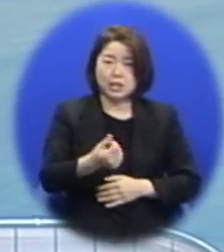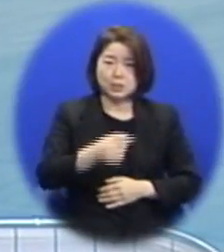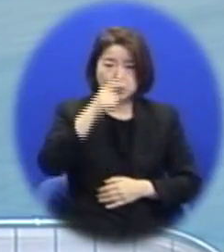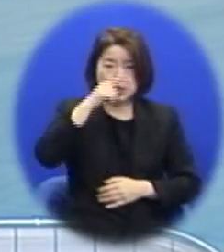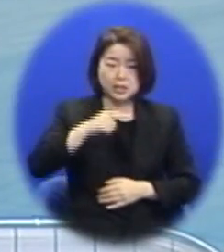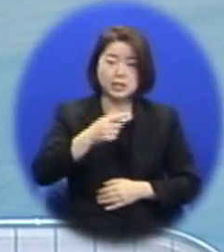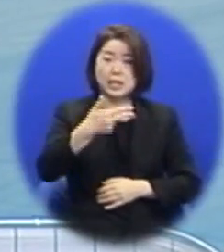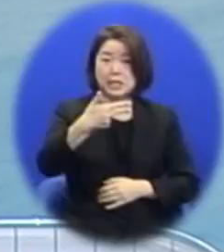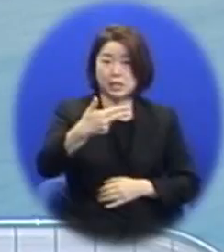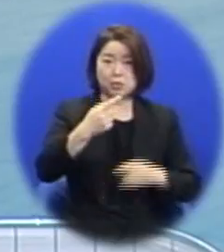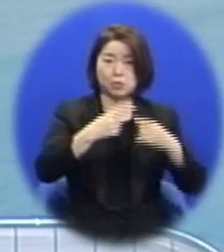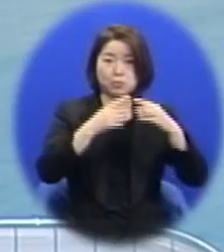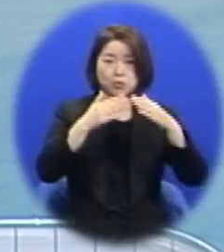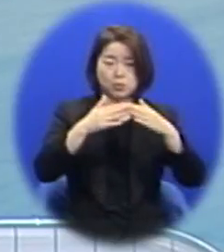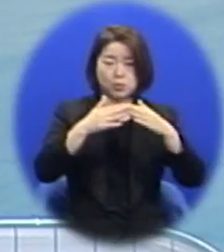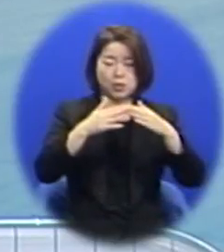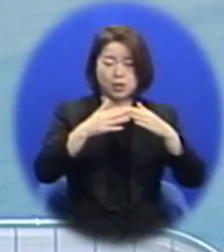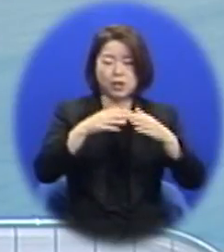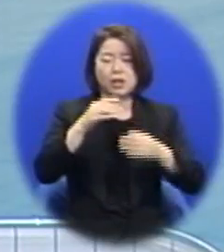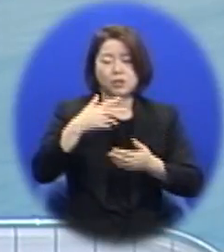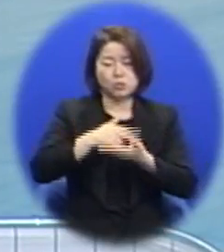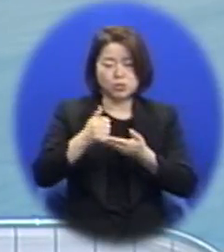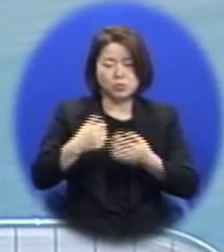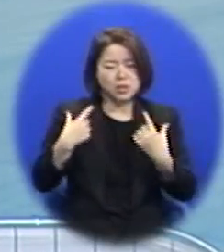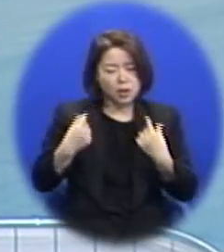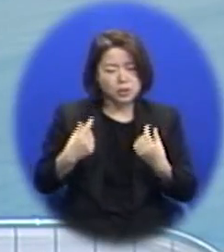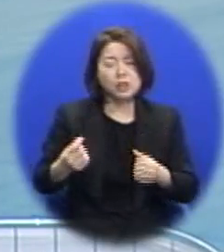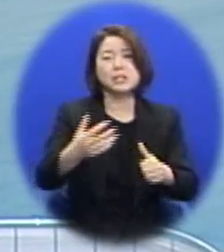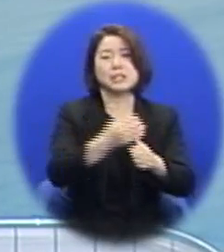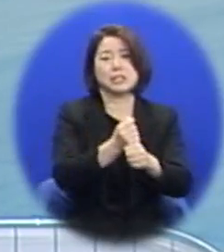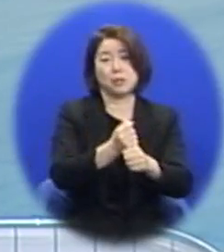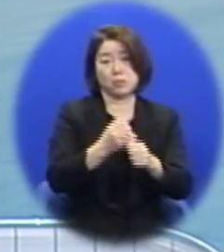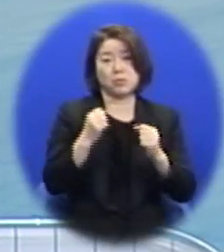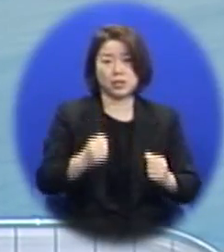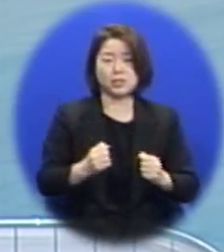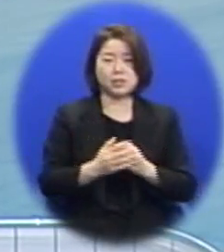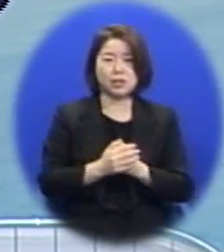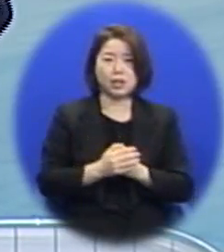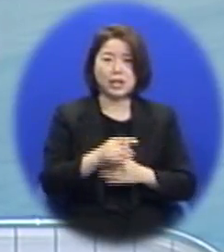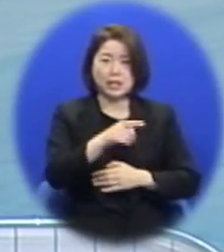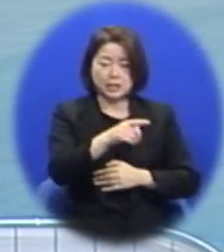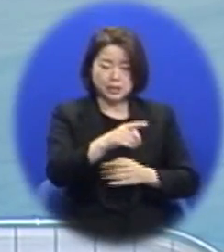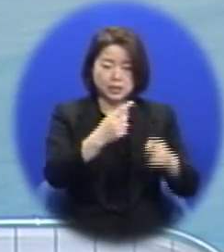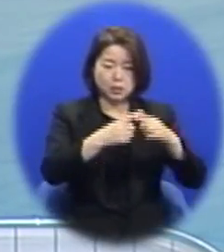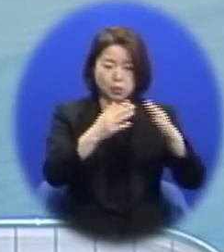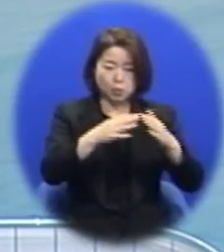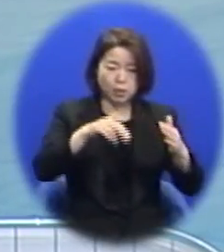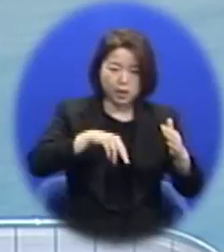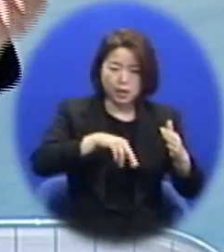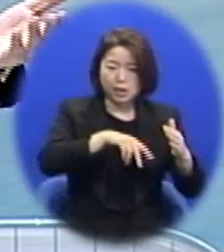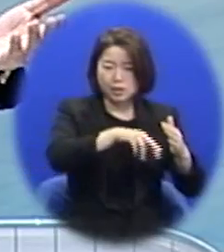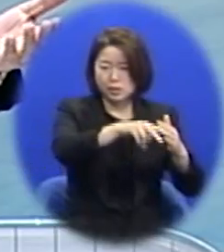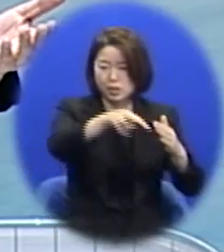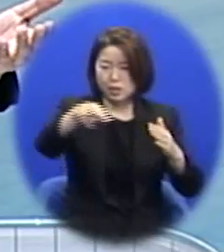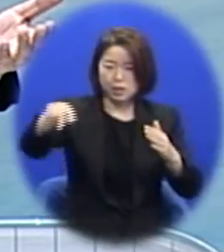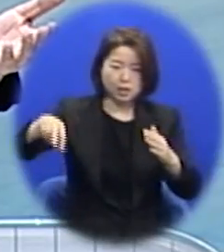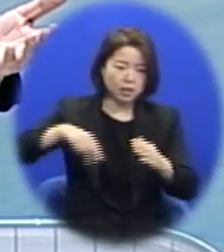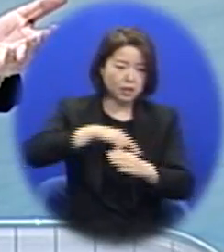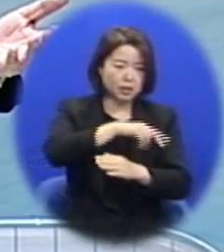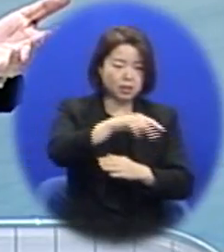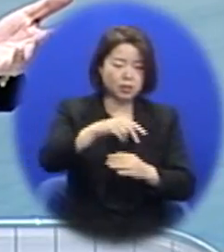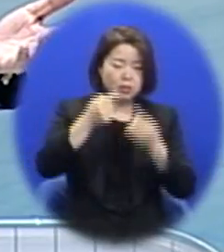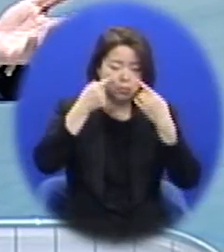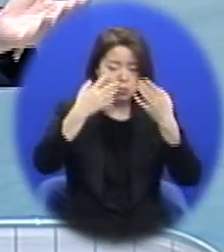일곱 교회를 주님은 여전히 붙잡고 계신 것, 그 교회 사이를 주님이 거닐고 계신 것을 분명히